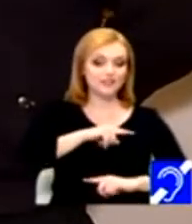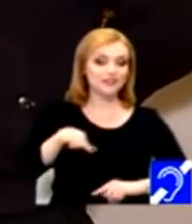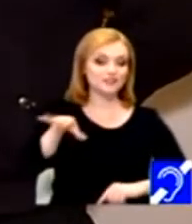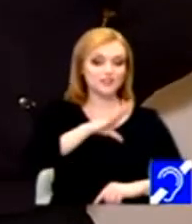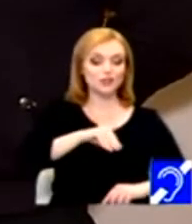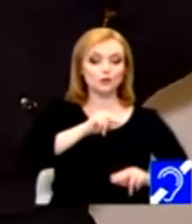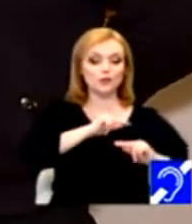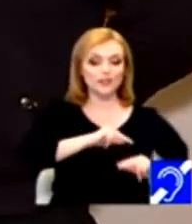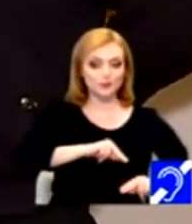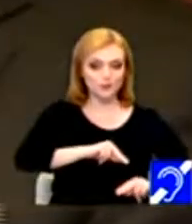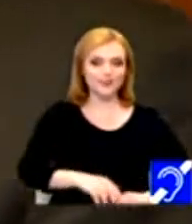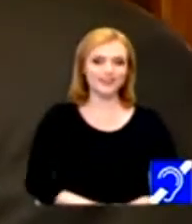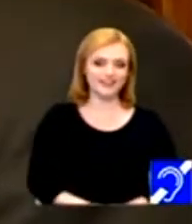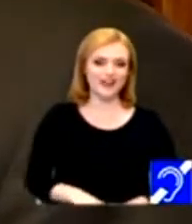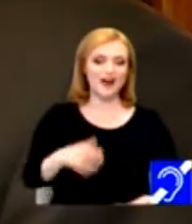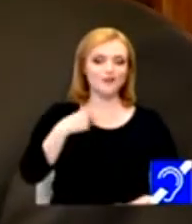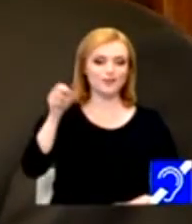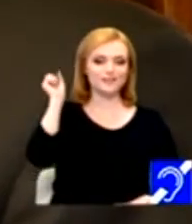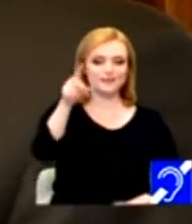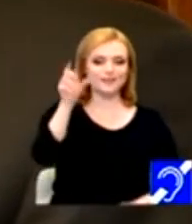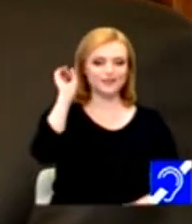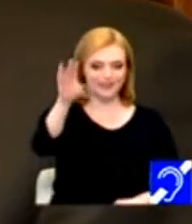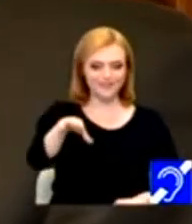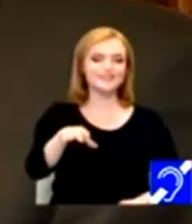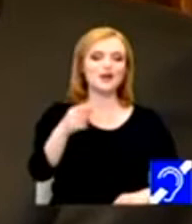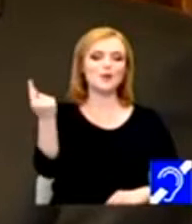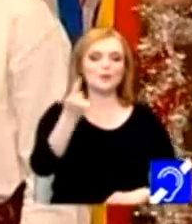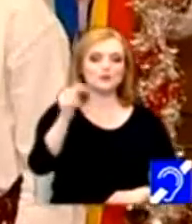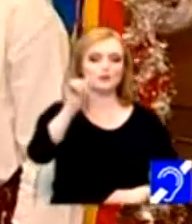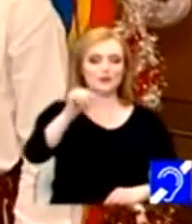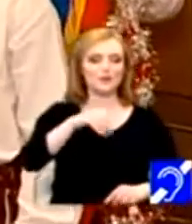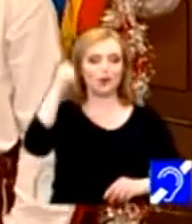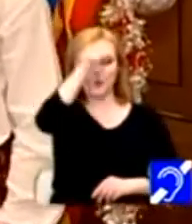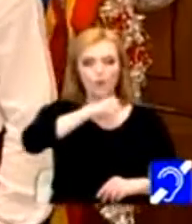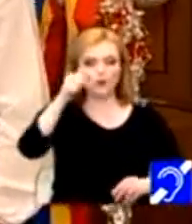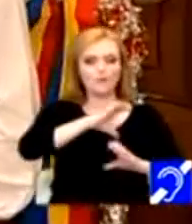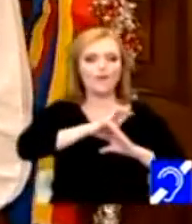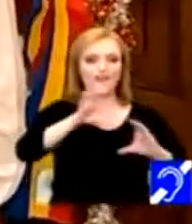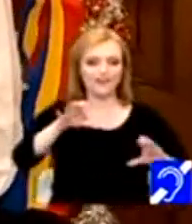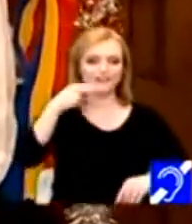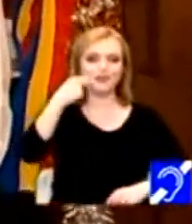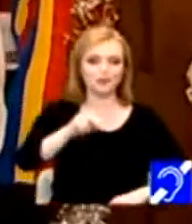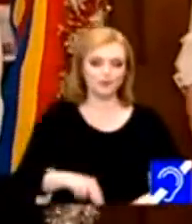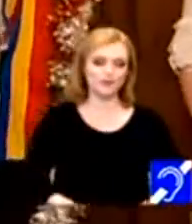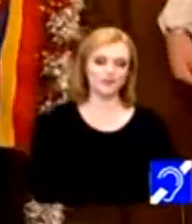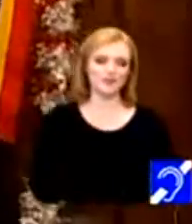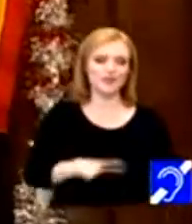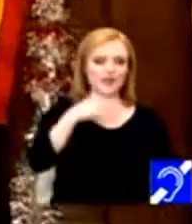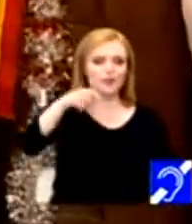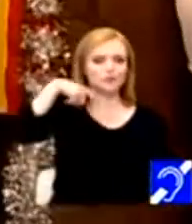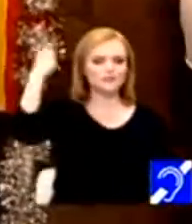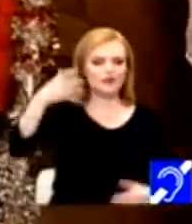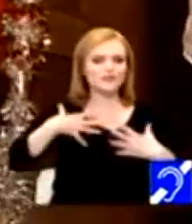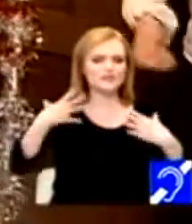României la Chișinău au fost semănați cu grâu pentru a avea un an nou roditor. La mulți ani cu sănătate,